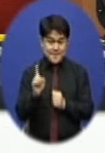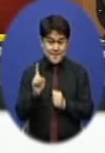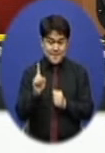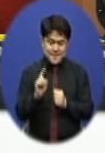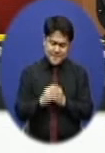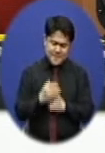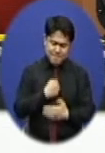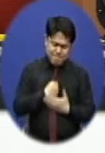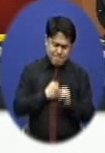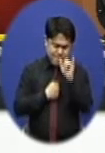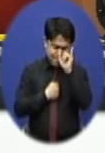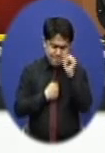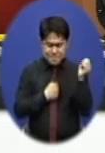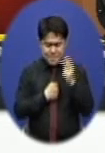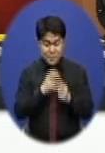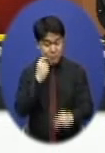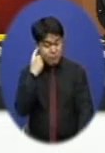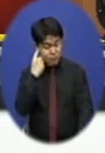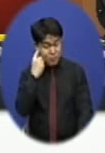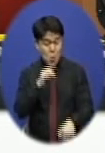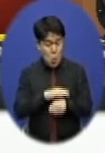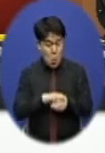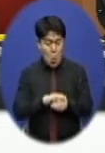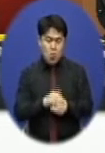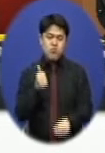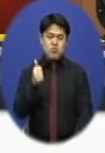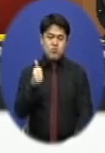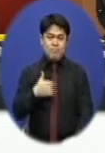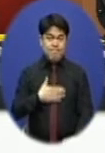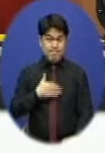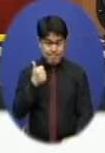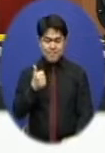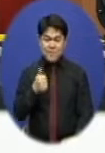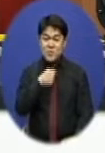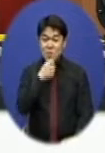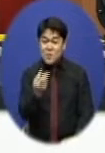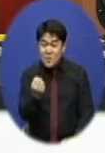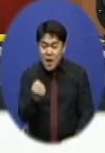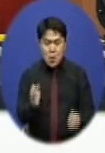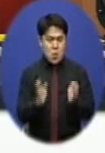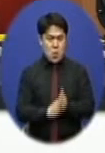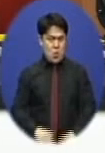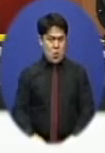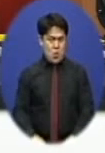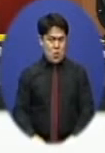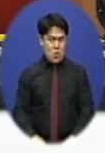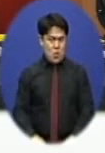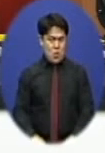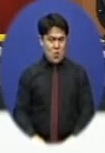담겨 있고 네. 톡톡거니 노래를 들으니까 기분이 좋네요. 네, 네. 자, 몇 표 네. 받으셨나 한번 볼까요? 오! 야!